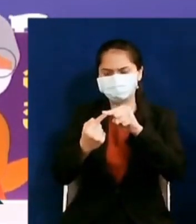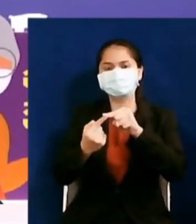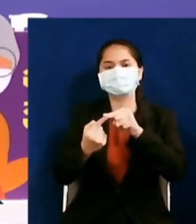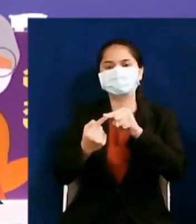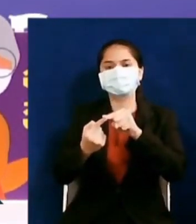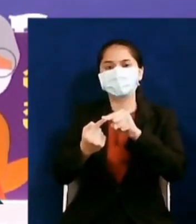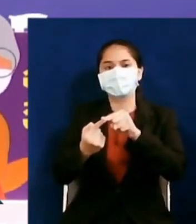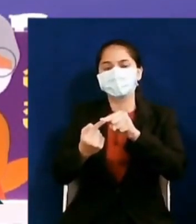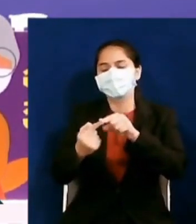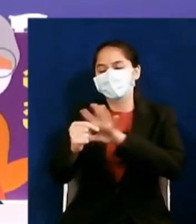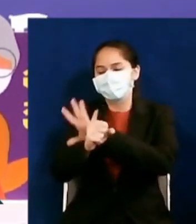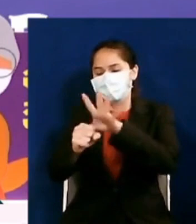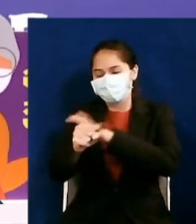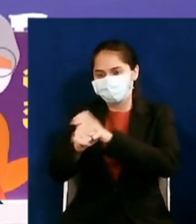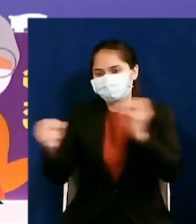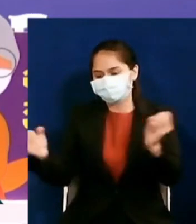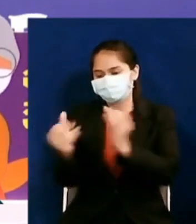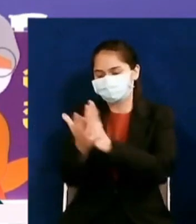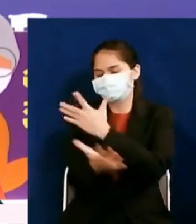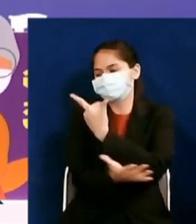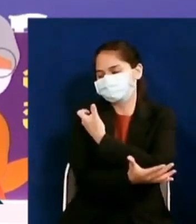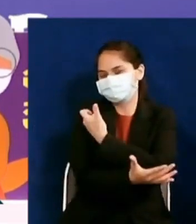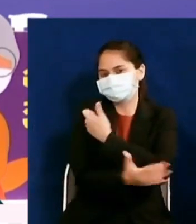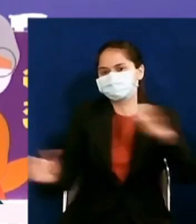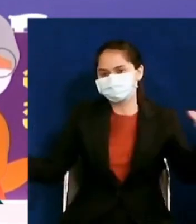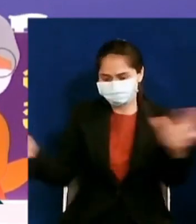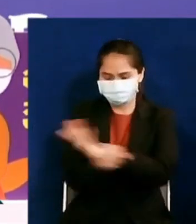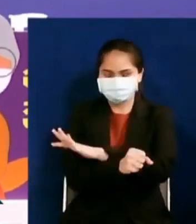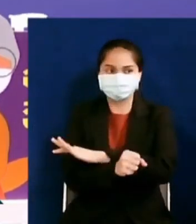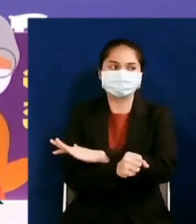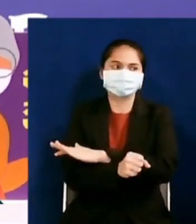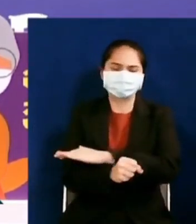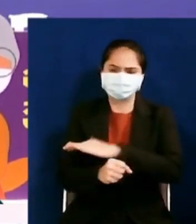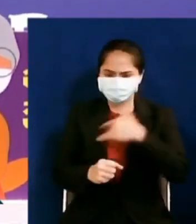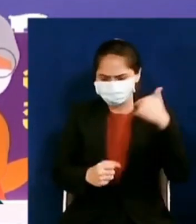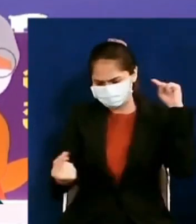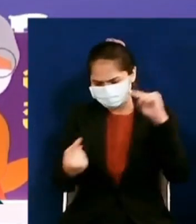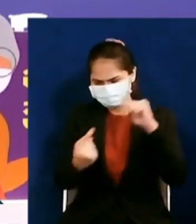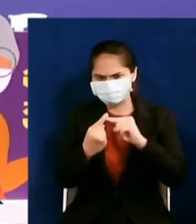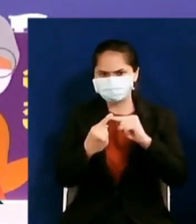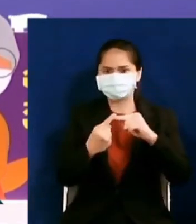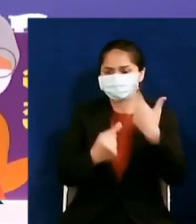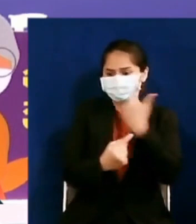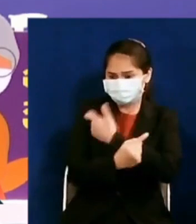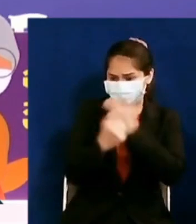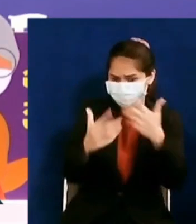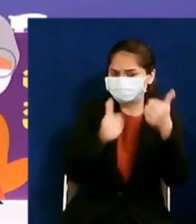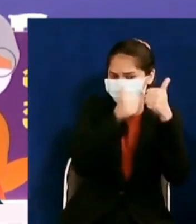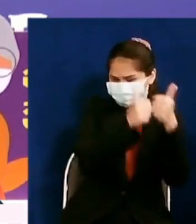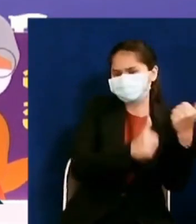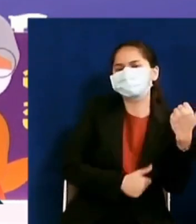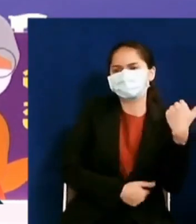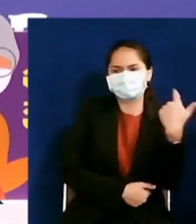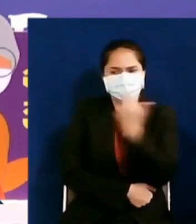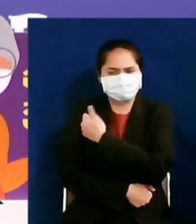จเพิ่มถ้าโอมิครอนเข้ามาก็จะเข้าลักษณะแบบนี้เช่นเดียวกัน ก็ต้องส่งสิ่งส่งตรวจมาตรวจยังสถ